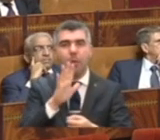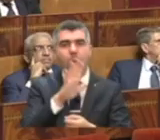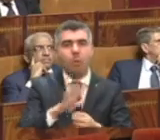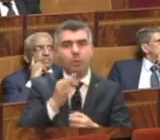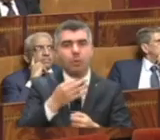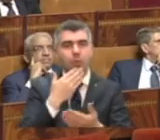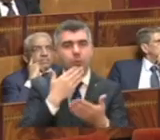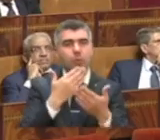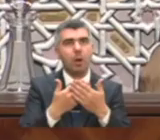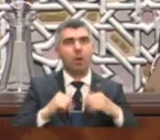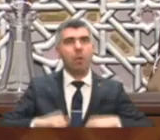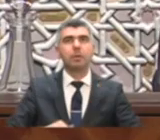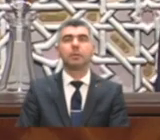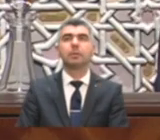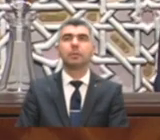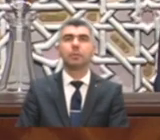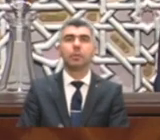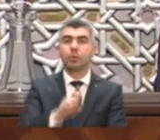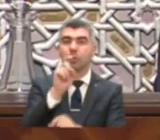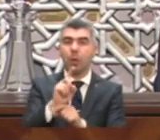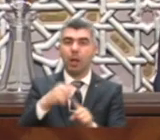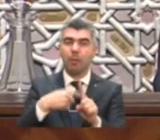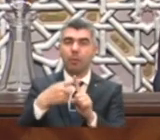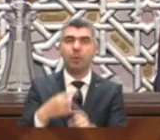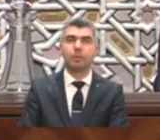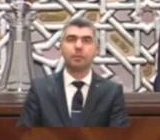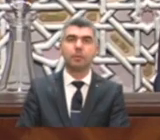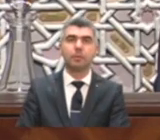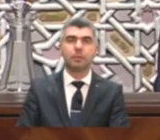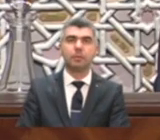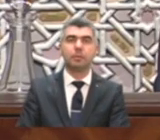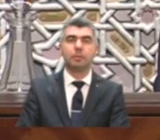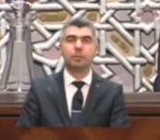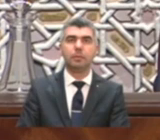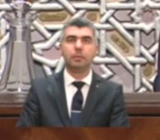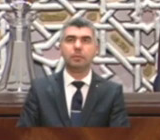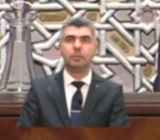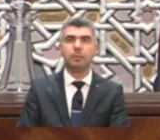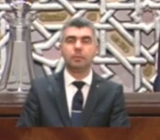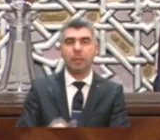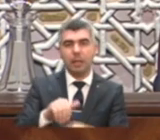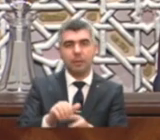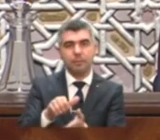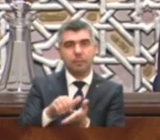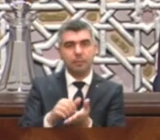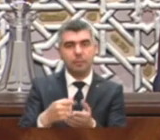شكرا سيد الوزيره. شكرا. هل من تعقيب اضافي اخر؟ تفضلوا سيدنا المحترم. فريق الأصالة